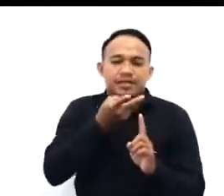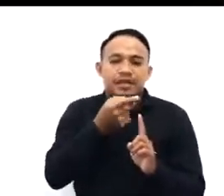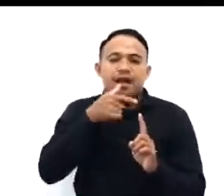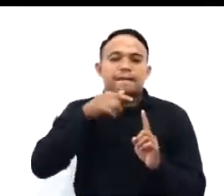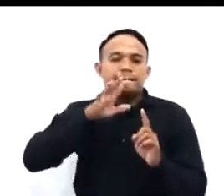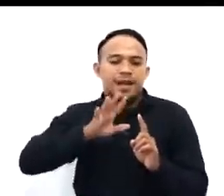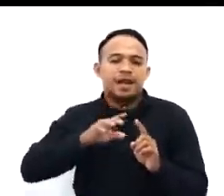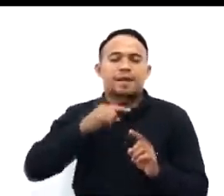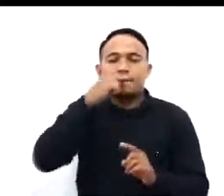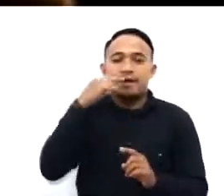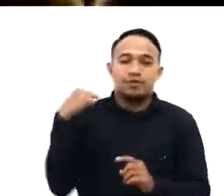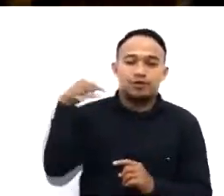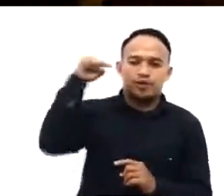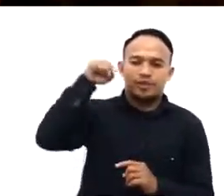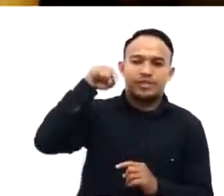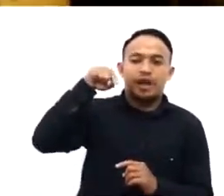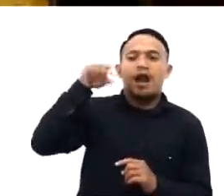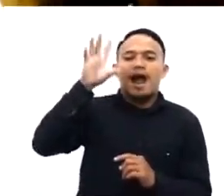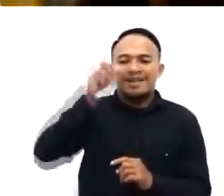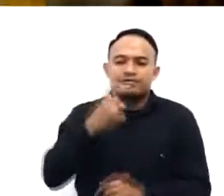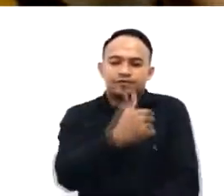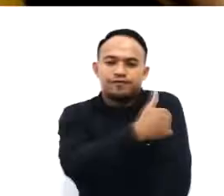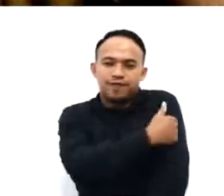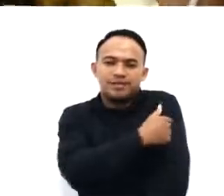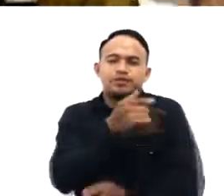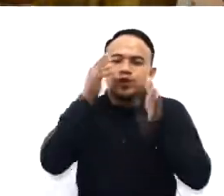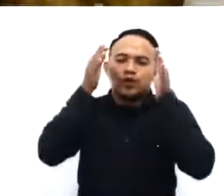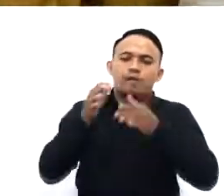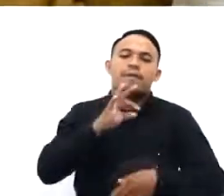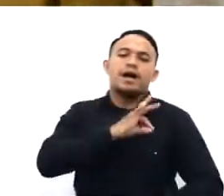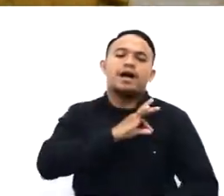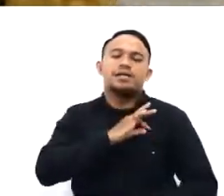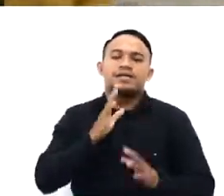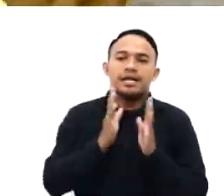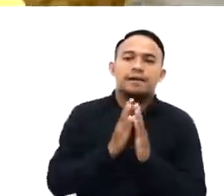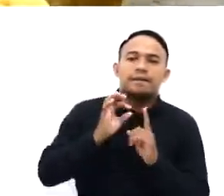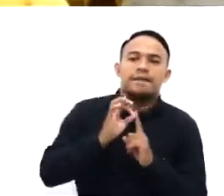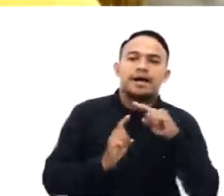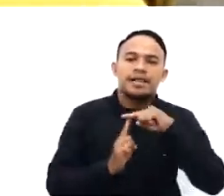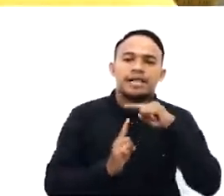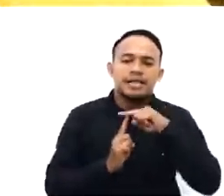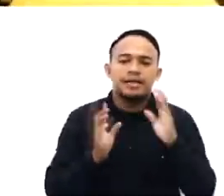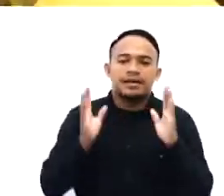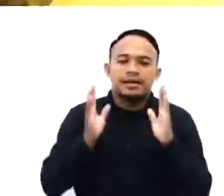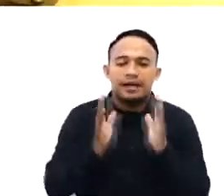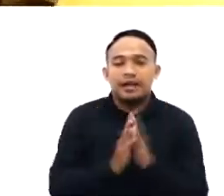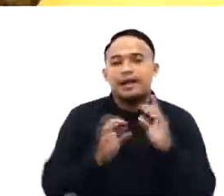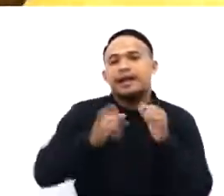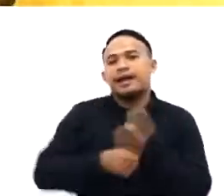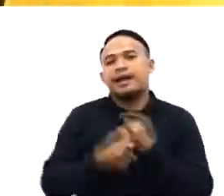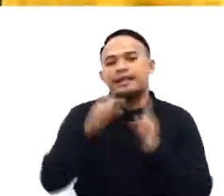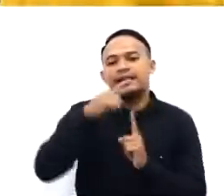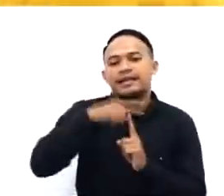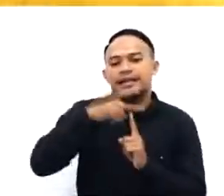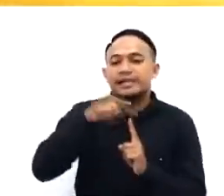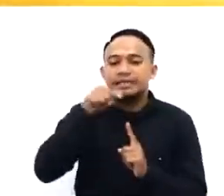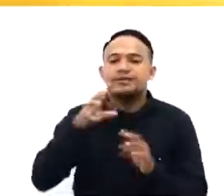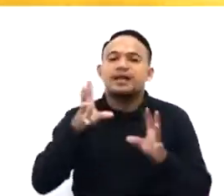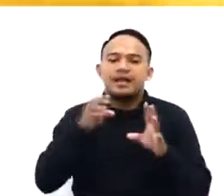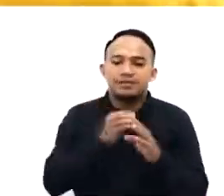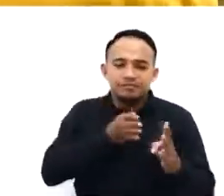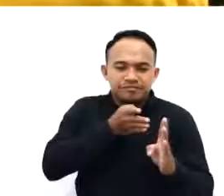yang dilaksanakan di Rumah Sakit Ainun Habibie, Limboto pada Senin 27 Desember